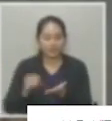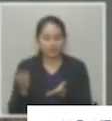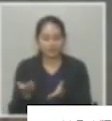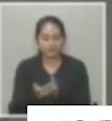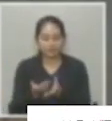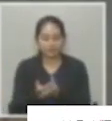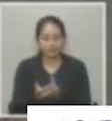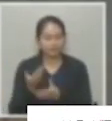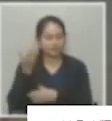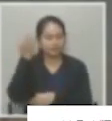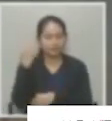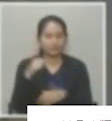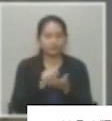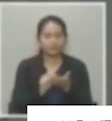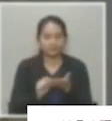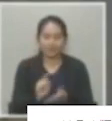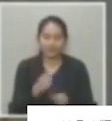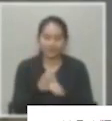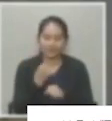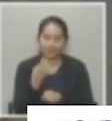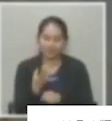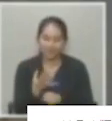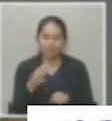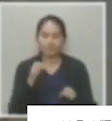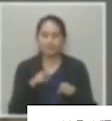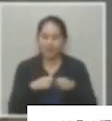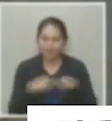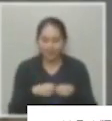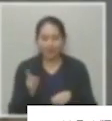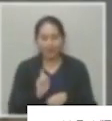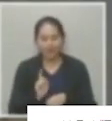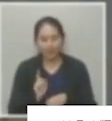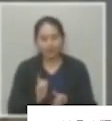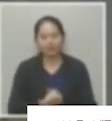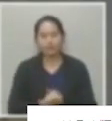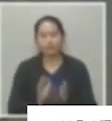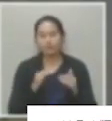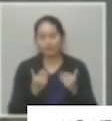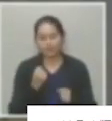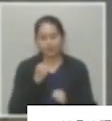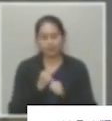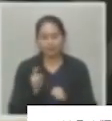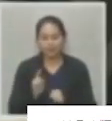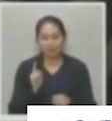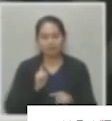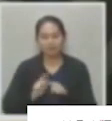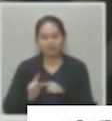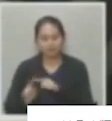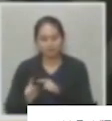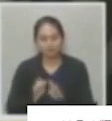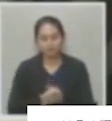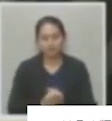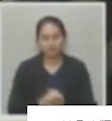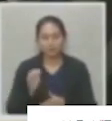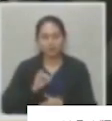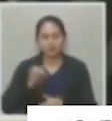มก่อนท่านจะชัดเลยว่าเรื่องนี้ทำอะไรมาบ้างแก้ปัญหาอะไรและขณะนี้ดำเนินการยังไงบางฉบับบางช่องท่านก็บอกว่า